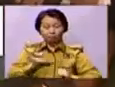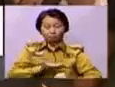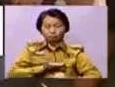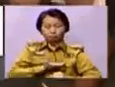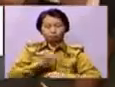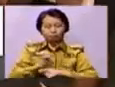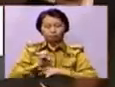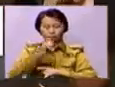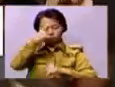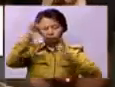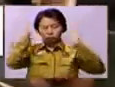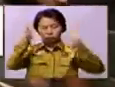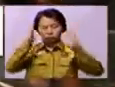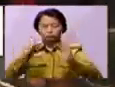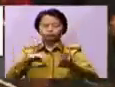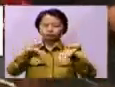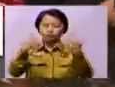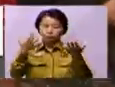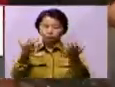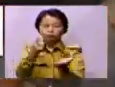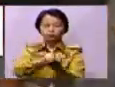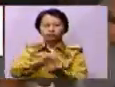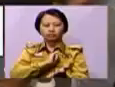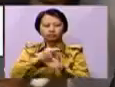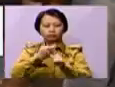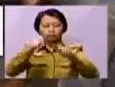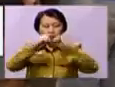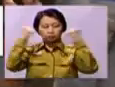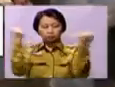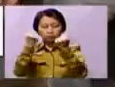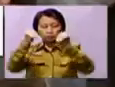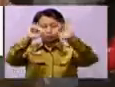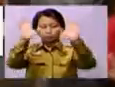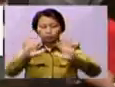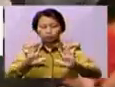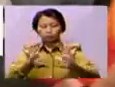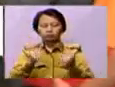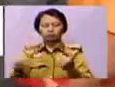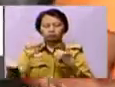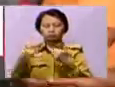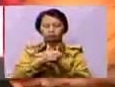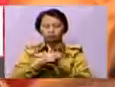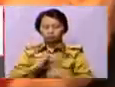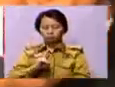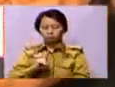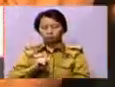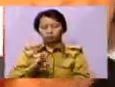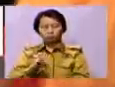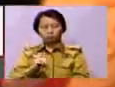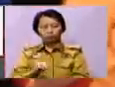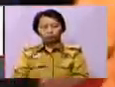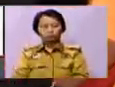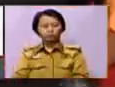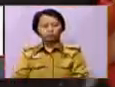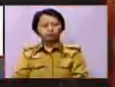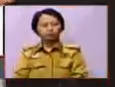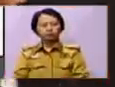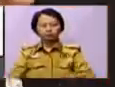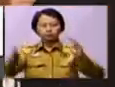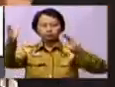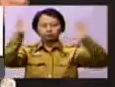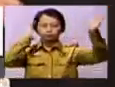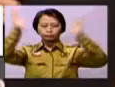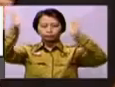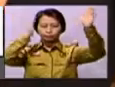C ini. Sekian dulu laporan saya dari Stadium Shah Alam. Kita kembali ke studio. Malaysia!